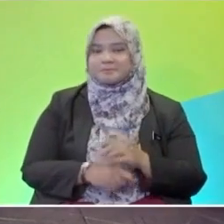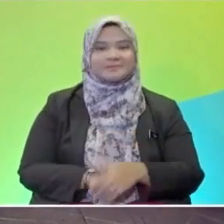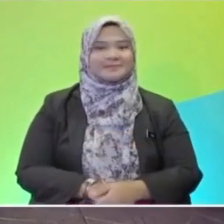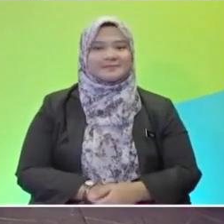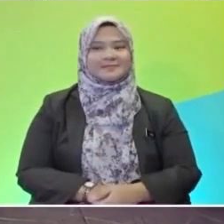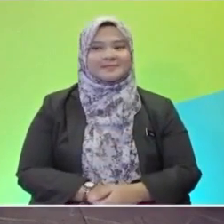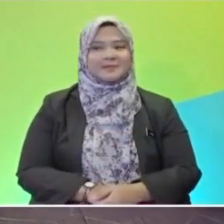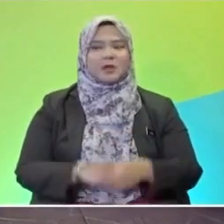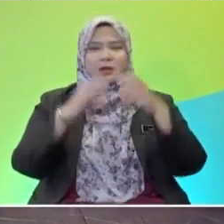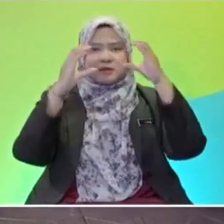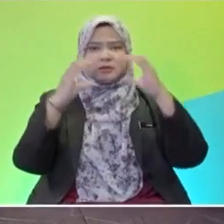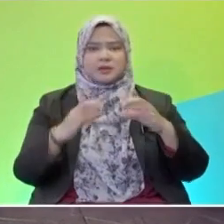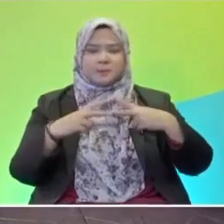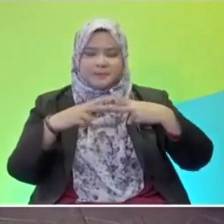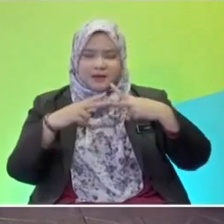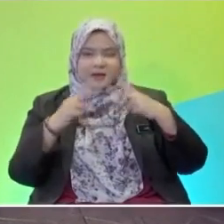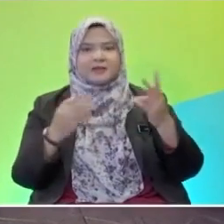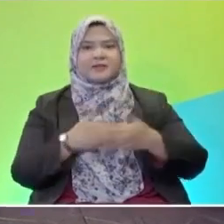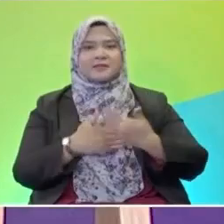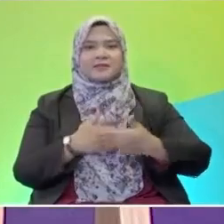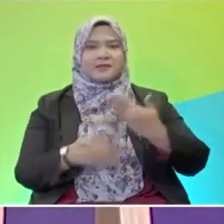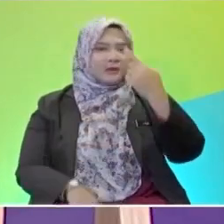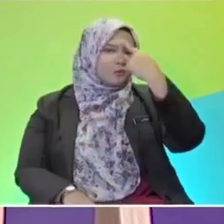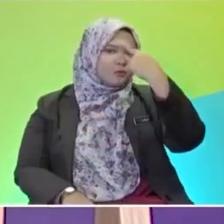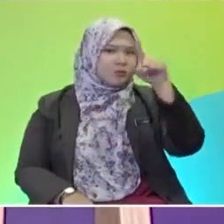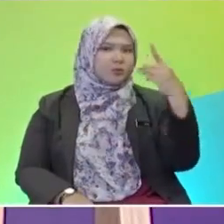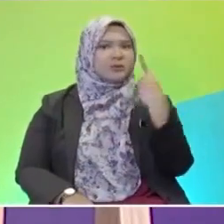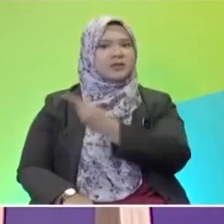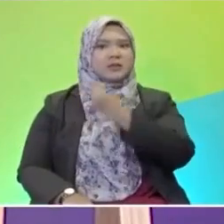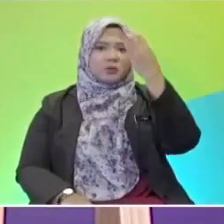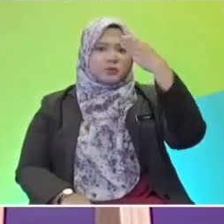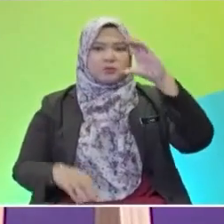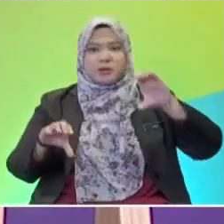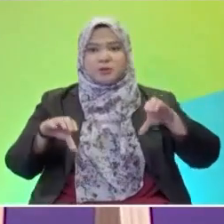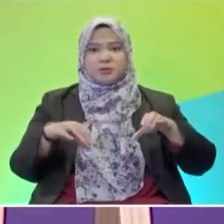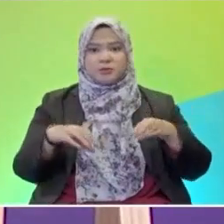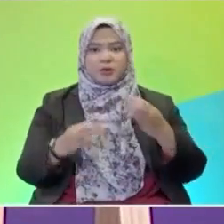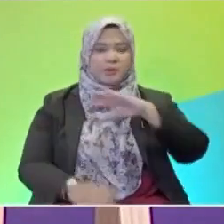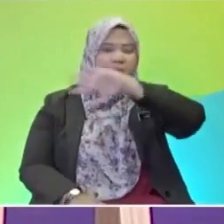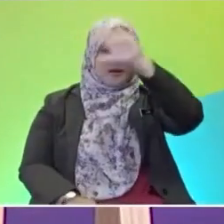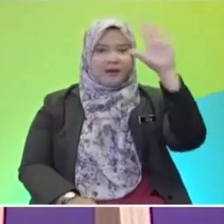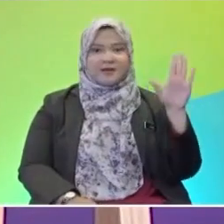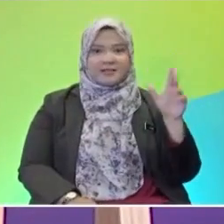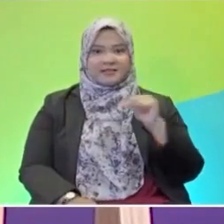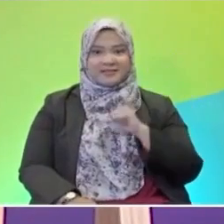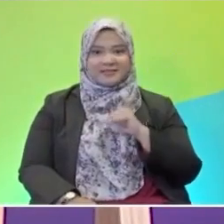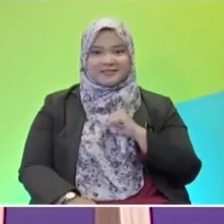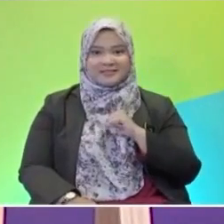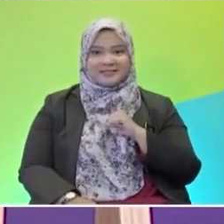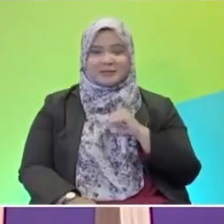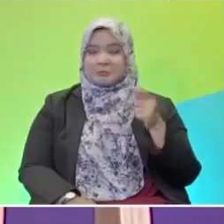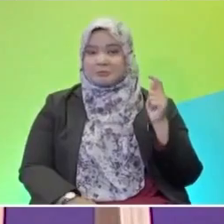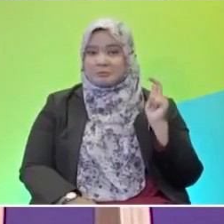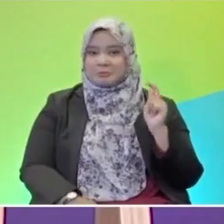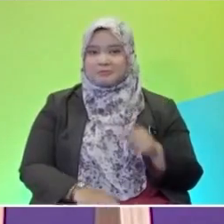cara yang paling mudah tanpa membasahi kita gunakan lampu Solo gunakan Cakra pada terpakai hangatkan ke dinding maka